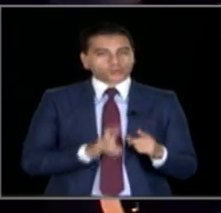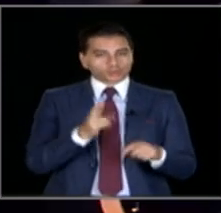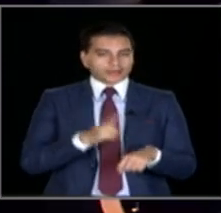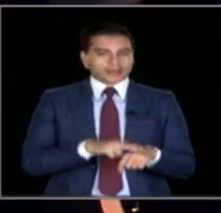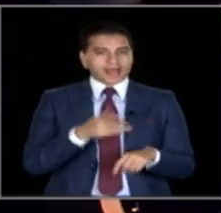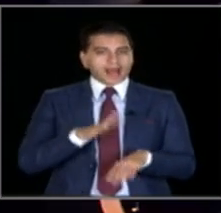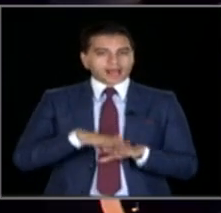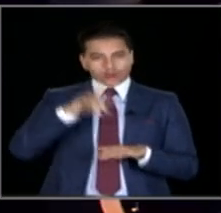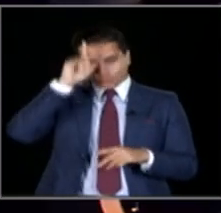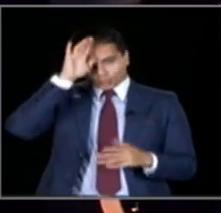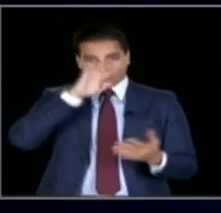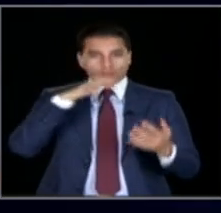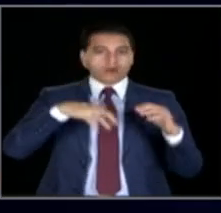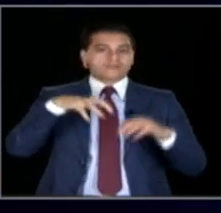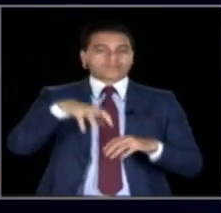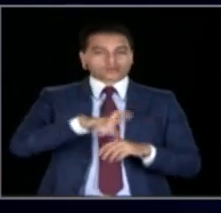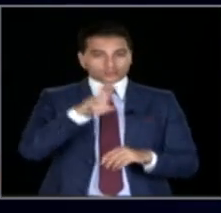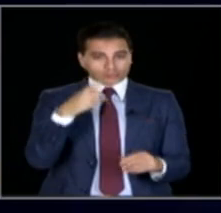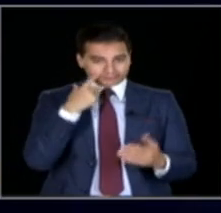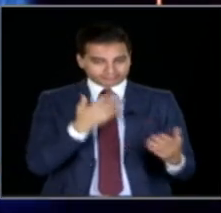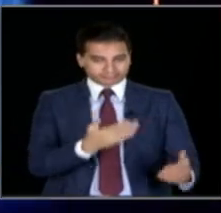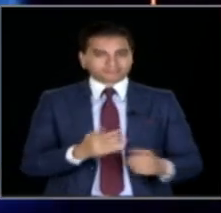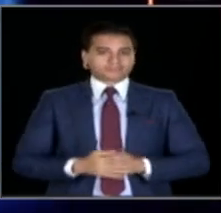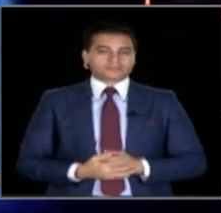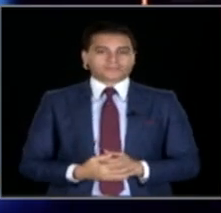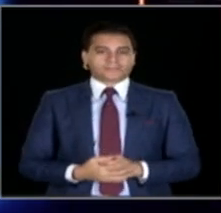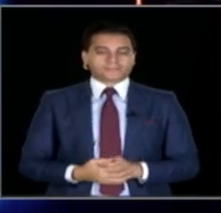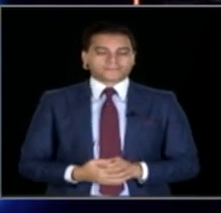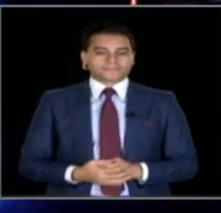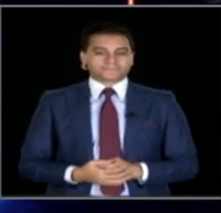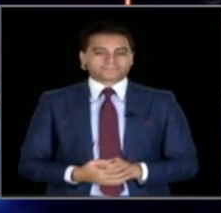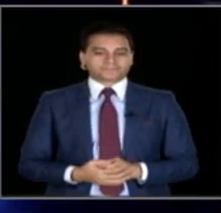سؤال في الجغرافيا. جغرافيا والسؤال: